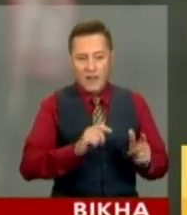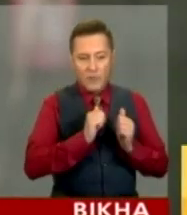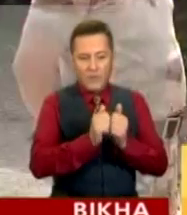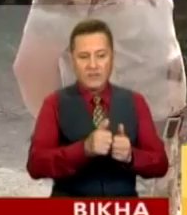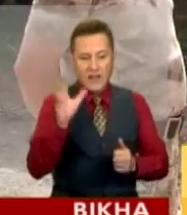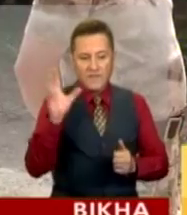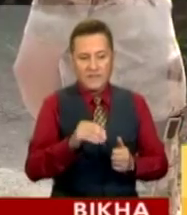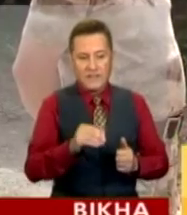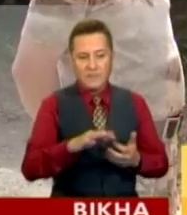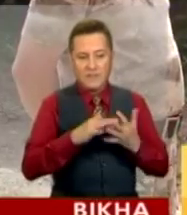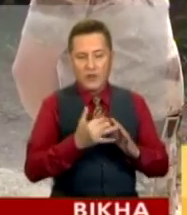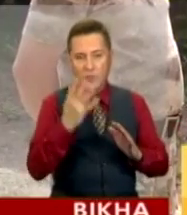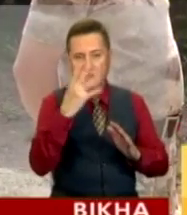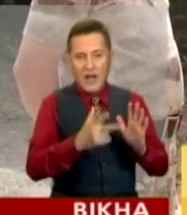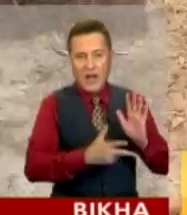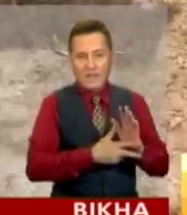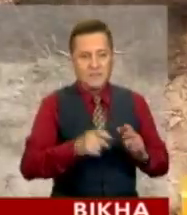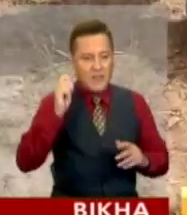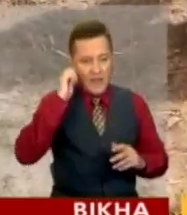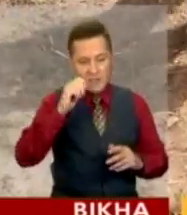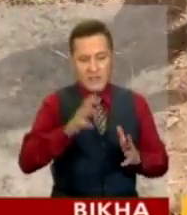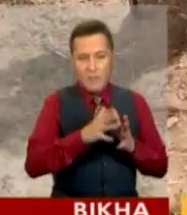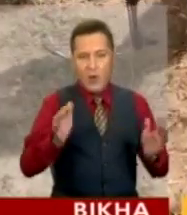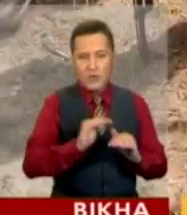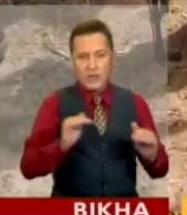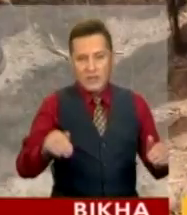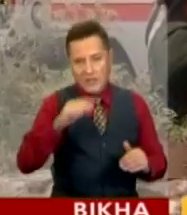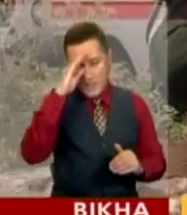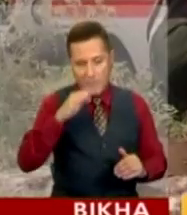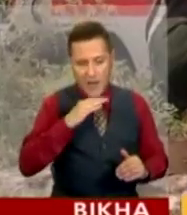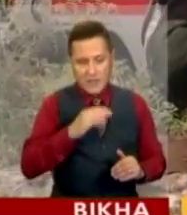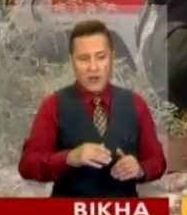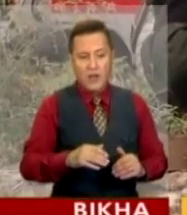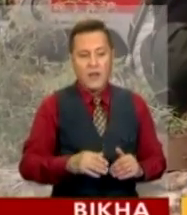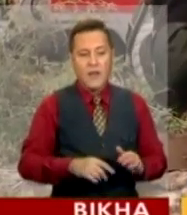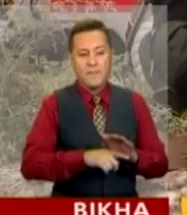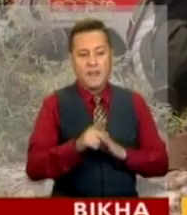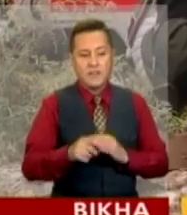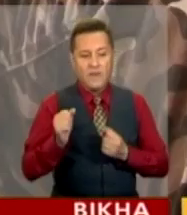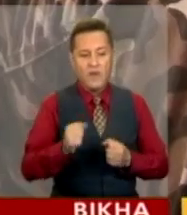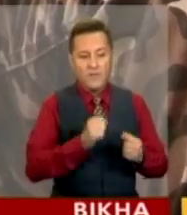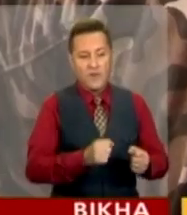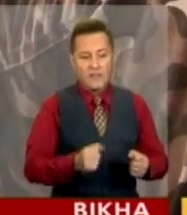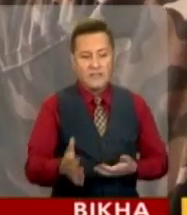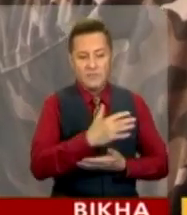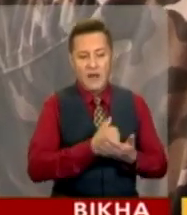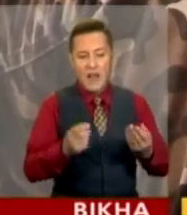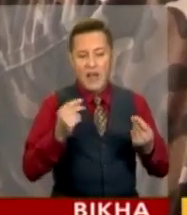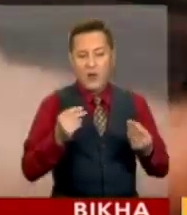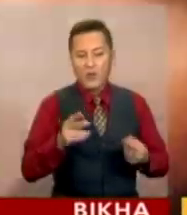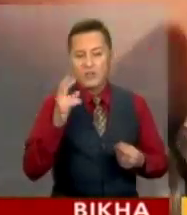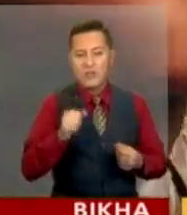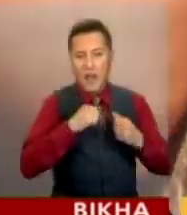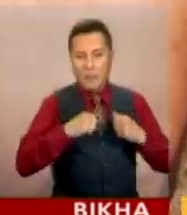Що 48-річний багатодітний батько Микола зібрався воювати, спершу не вірили, а як переконалися, гуртом збирали гроші на